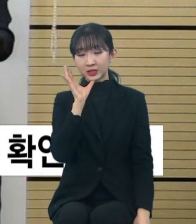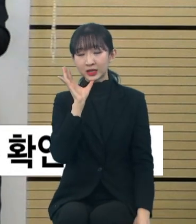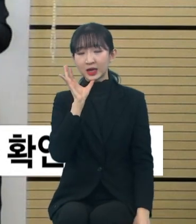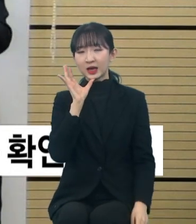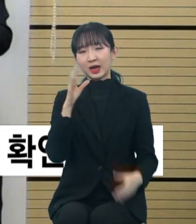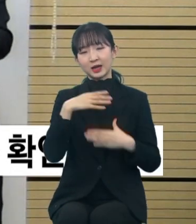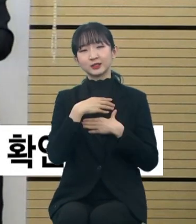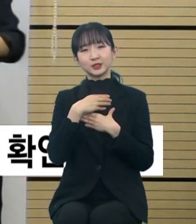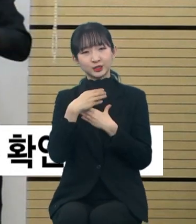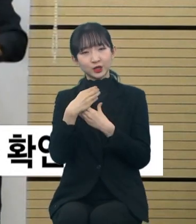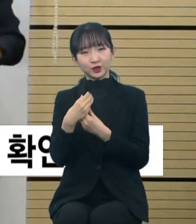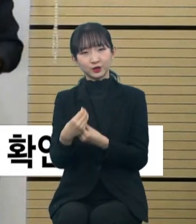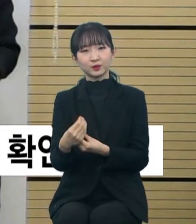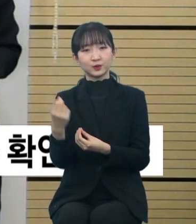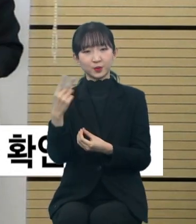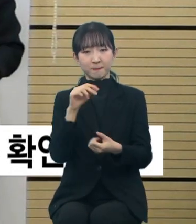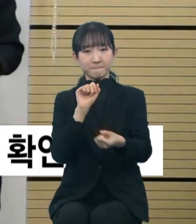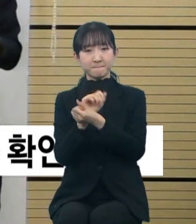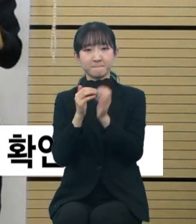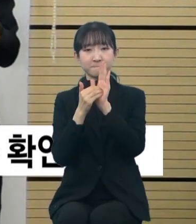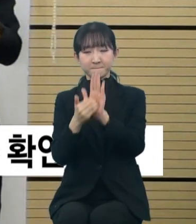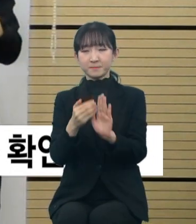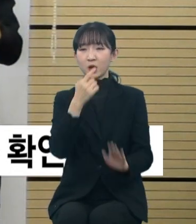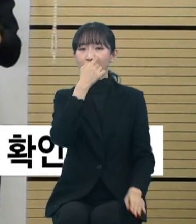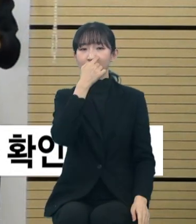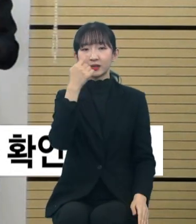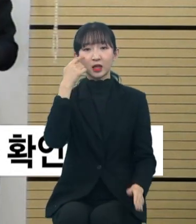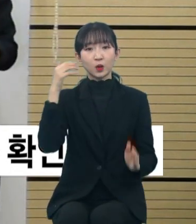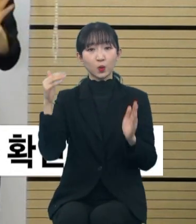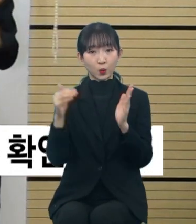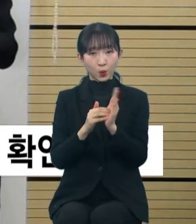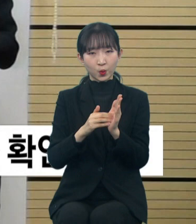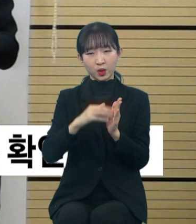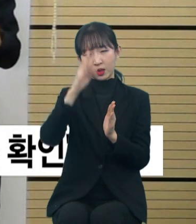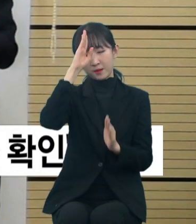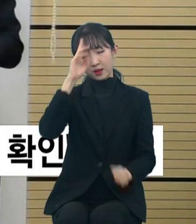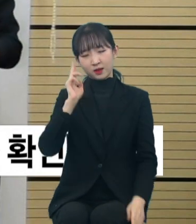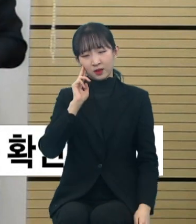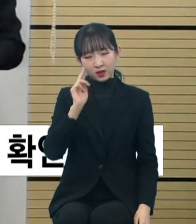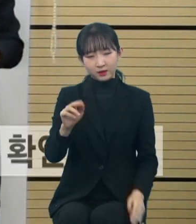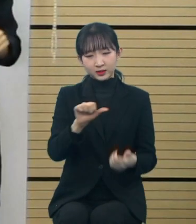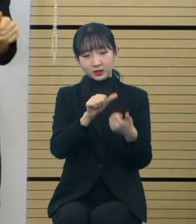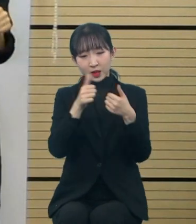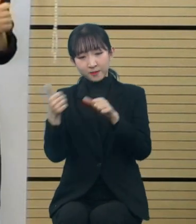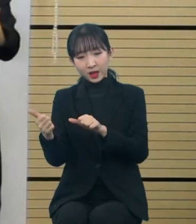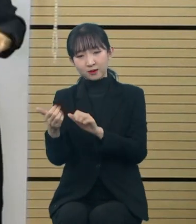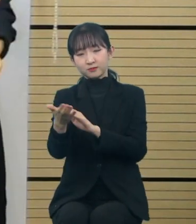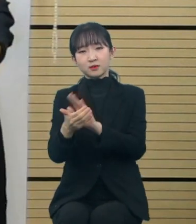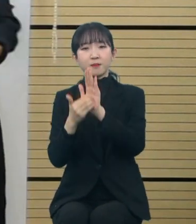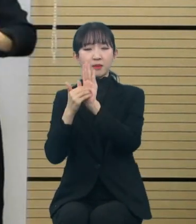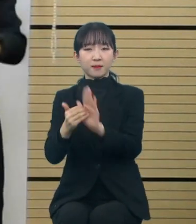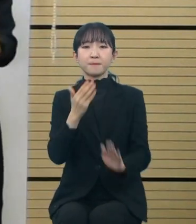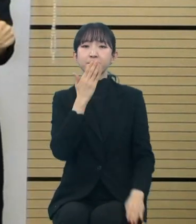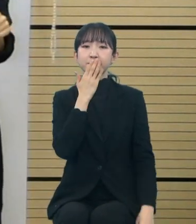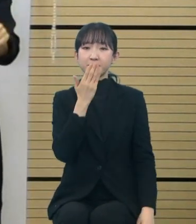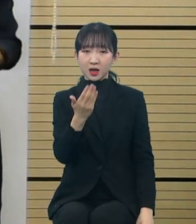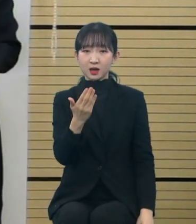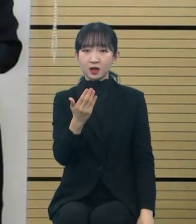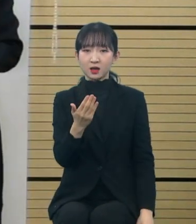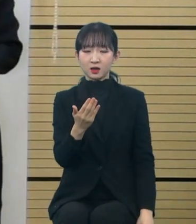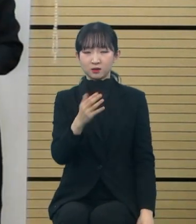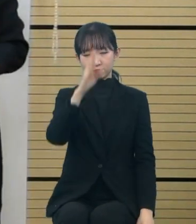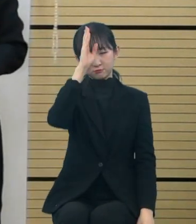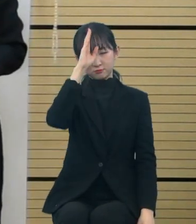안전성과 면역원성이 확인되었고 중증 질환 및 사망 예방 효과도 확인하여 중증 예방과